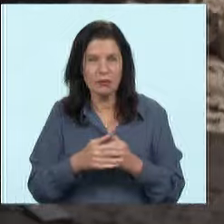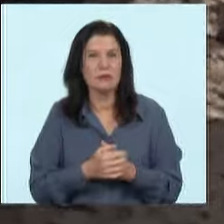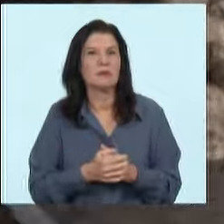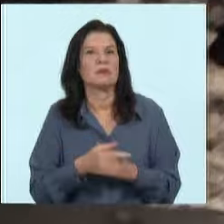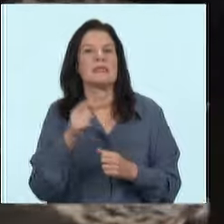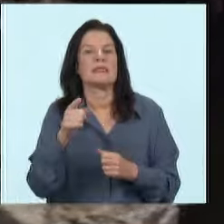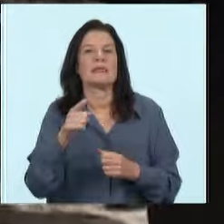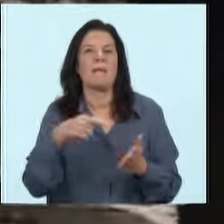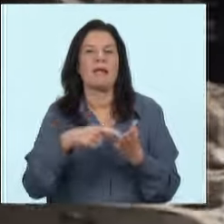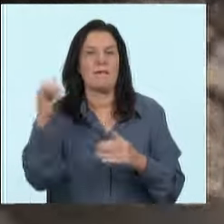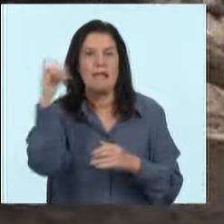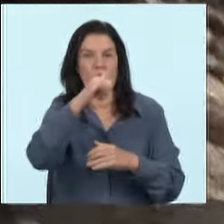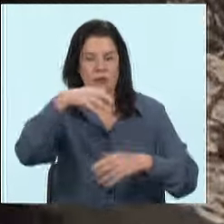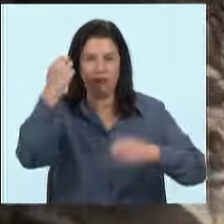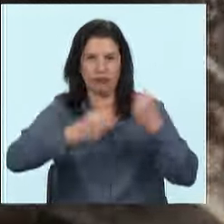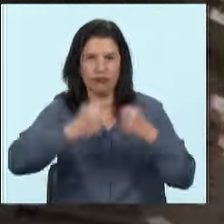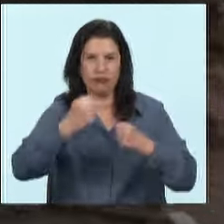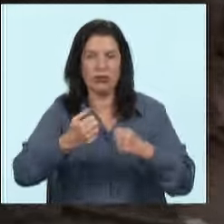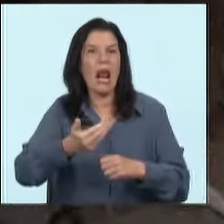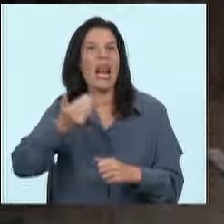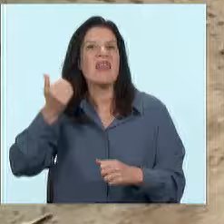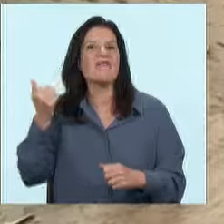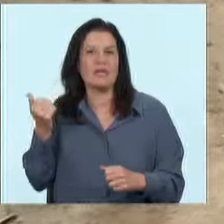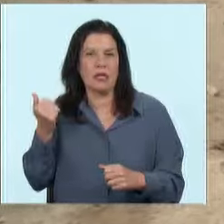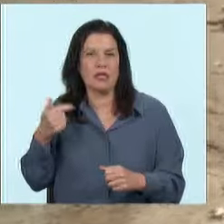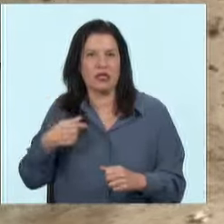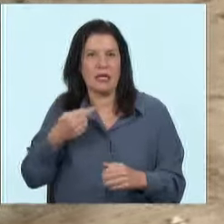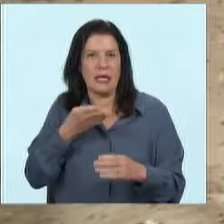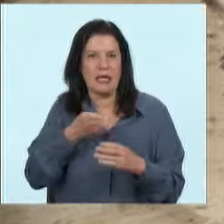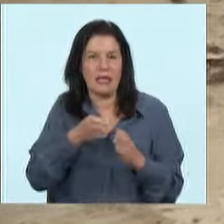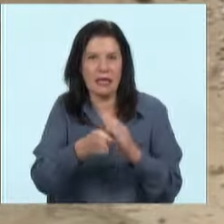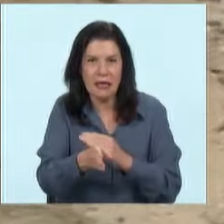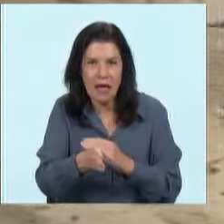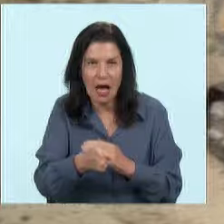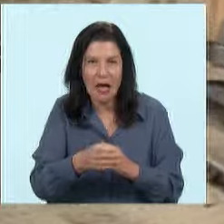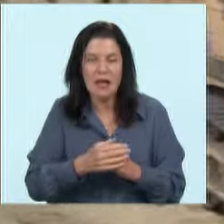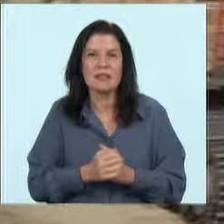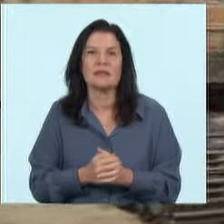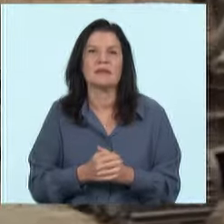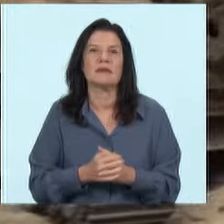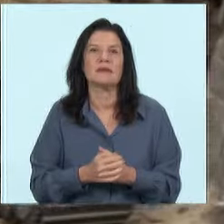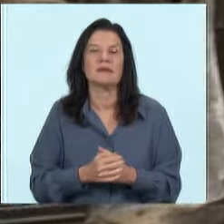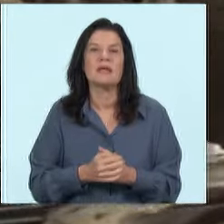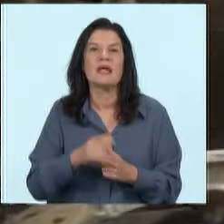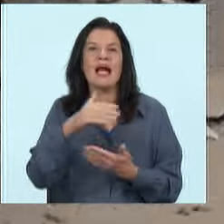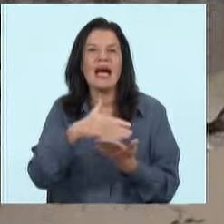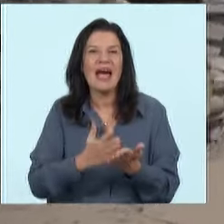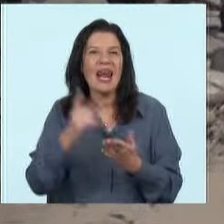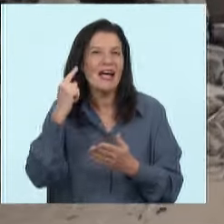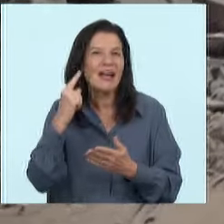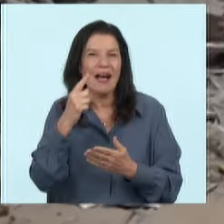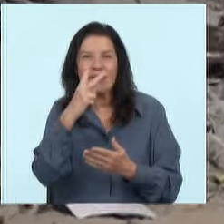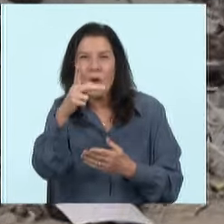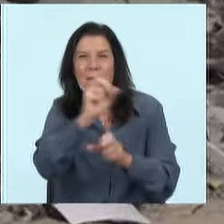ברפיח. אוקיי, ותוצר, זה לפני. ותוצר משמעותי מאוד של כוחות מתמרנים במרחב. חלק מהפיצוצים שאת רואה